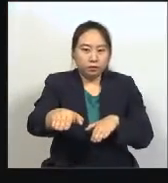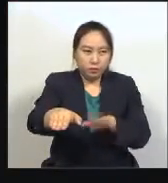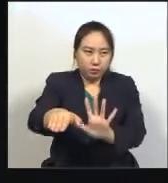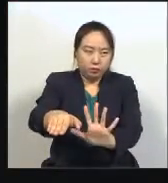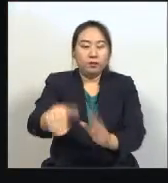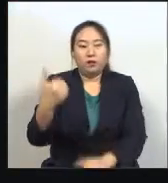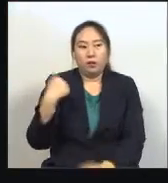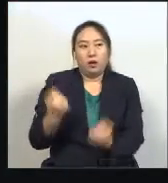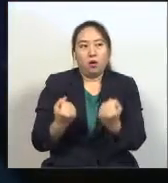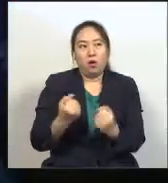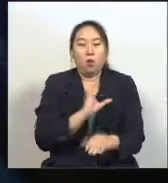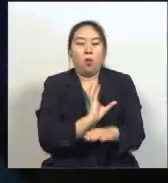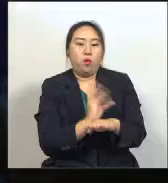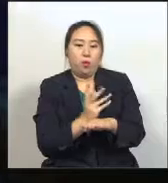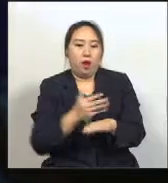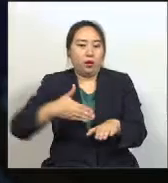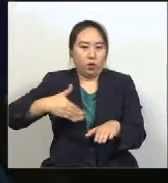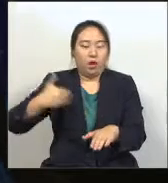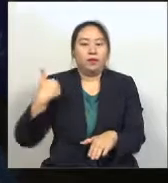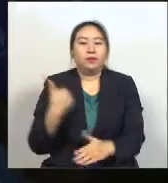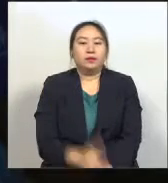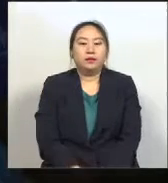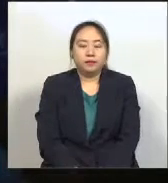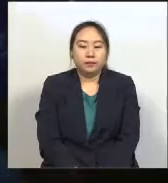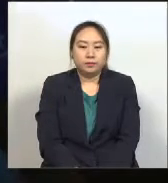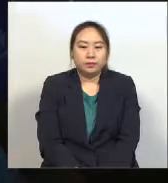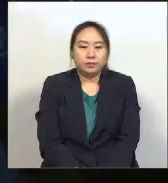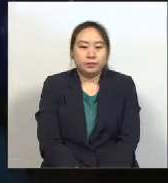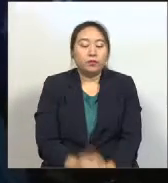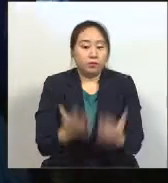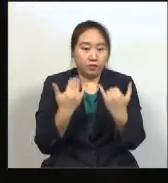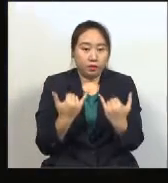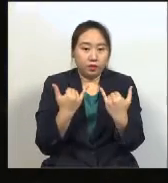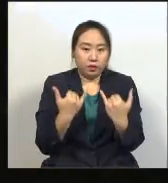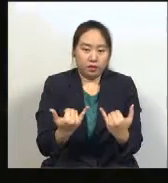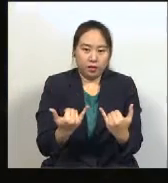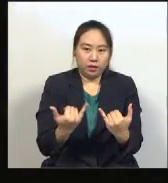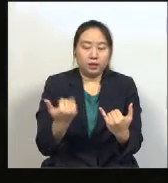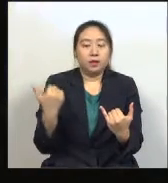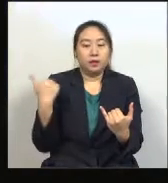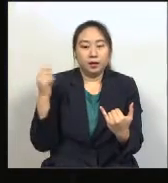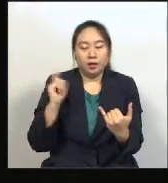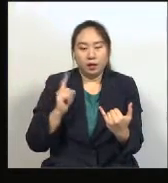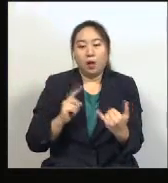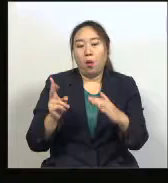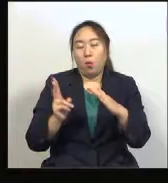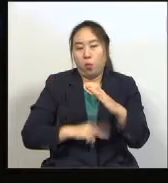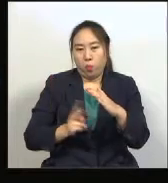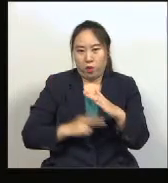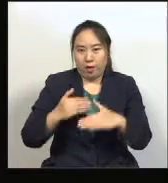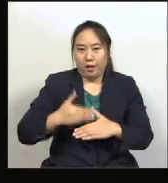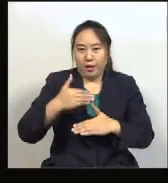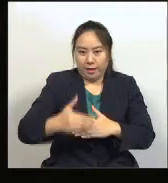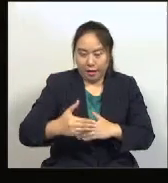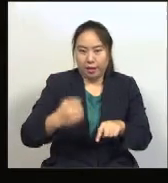พแล้วก็มีรถพยาบาลปิดท้ายขบวนด้วยนะคะส่วนในวันนี้ค่ะจะเป็นการวิ่งผลัดเซตละ10กิโลเม